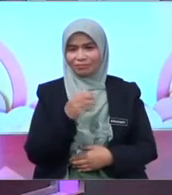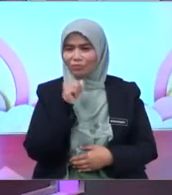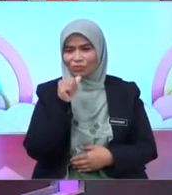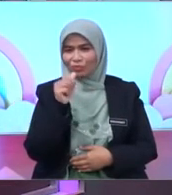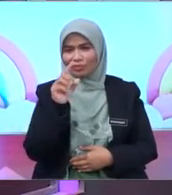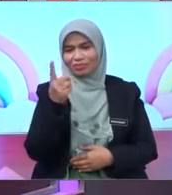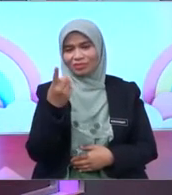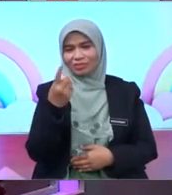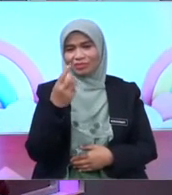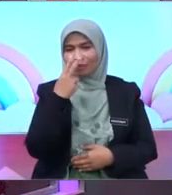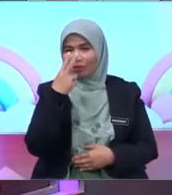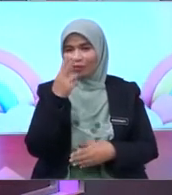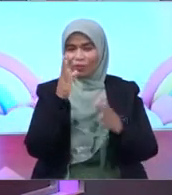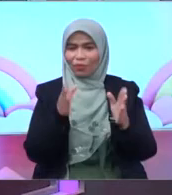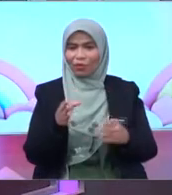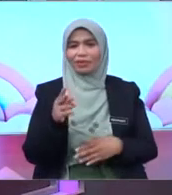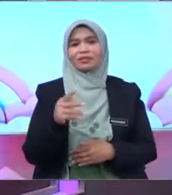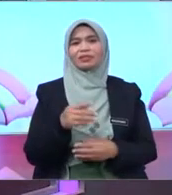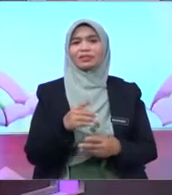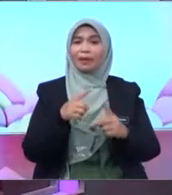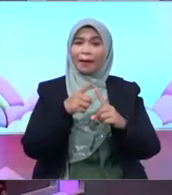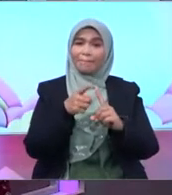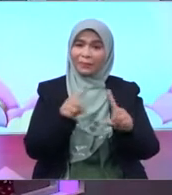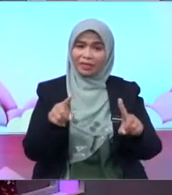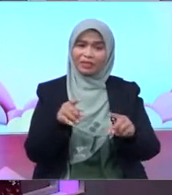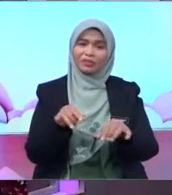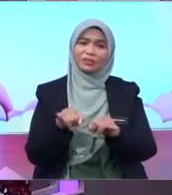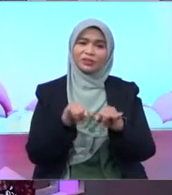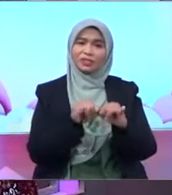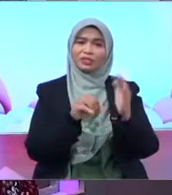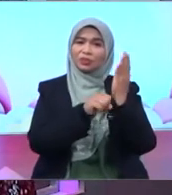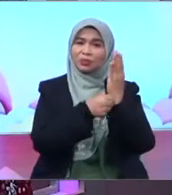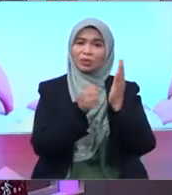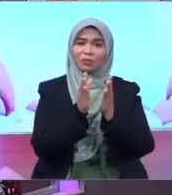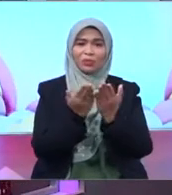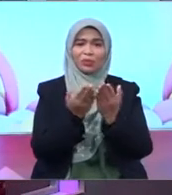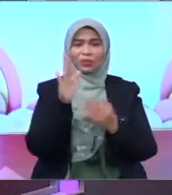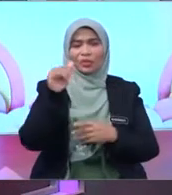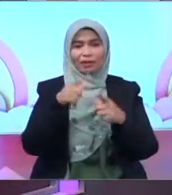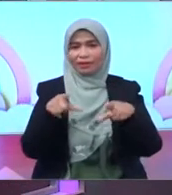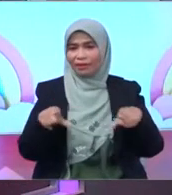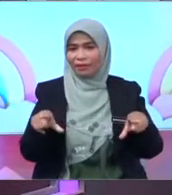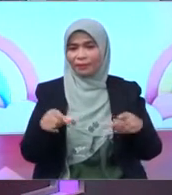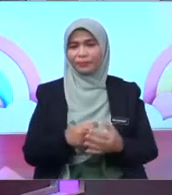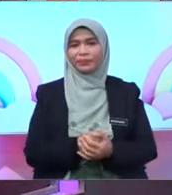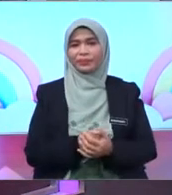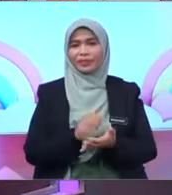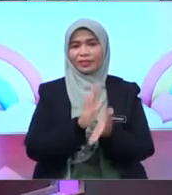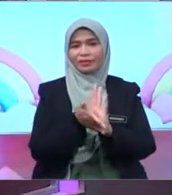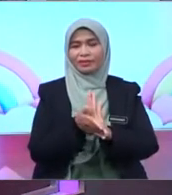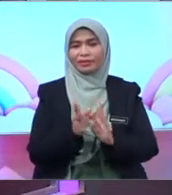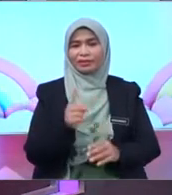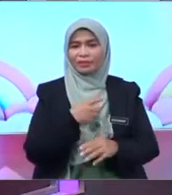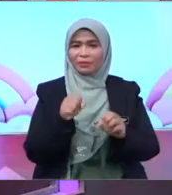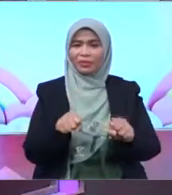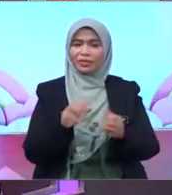sahaja Jodha pada orang sekeliling tapi daripada sumber-sumber buku sebuah sumber ilmiah lain ia listrik tahu dijadikan am